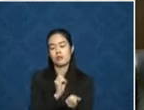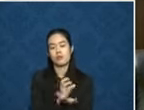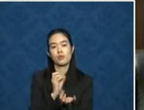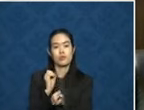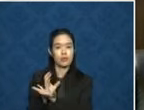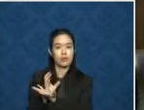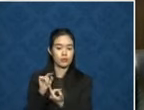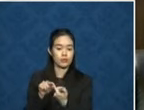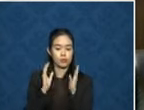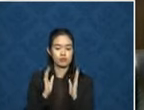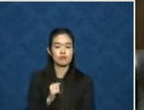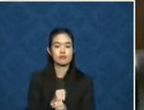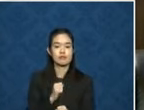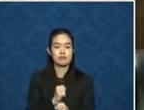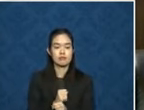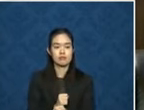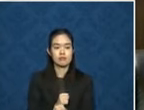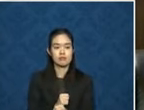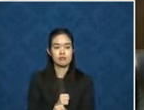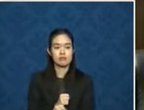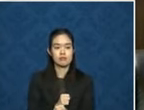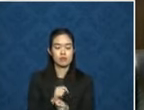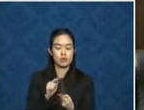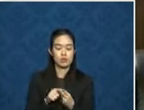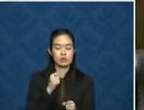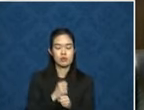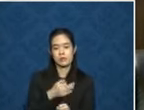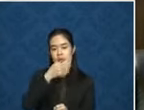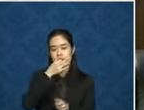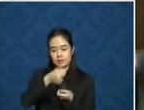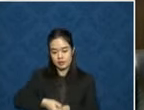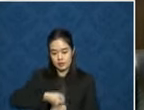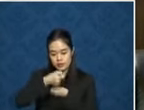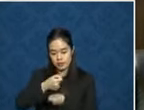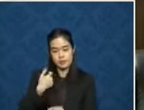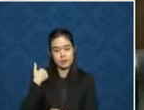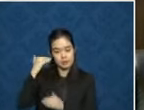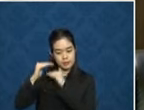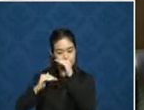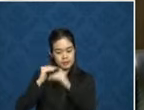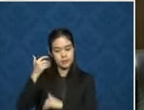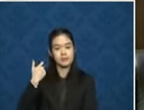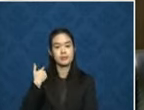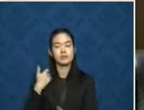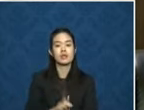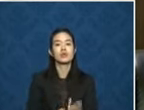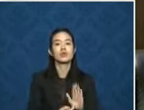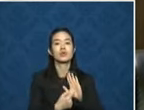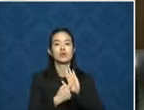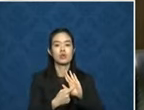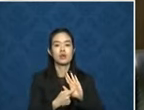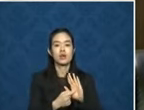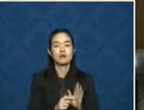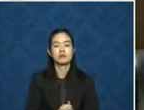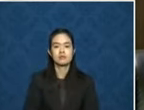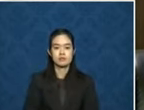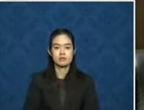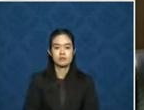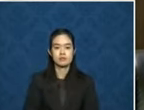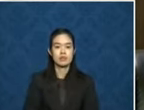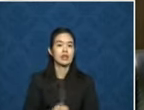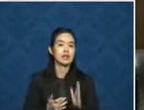ผลิตทางการเกษตรก็สามารถทำได้ดียิ่งขึ้นครับยกตัวอย่างเช่นการใช้เทคโนโ